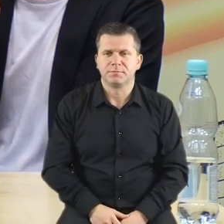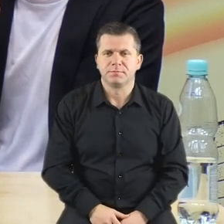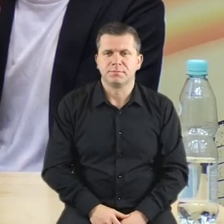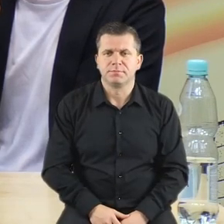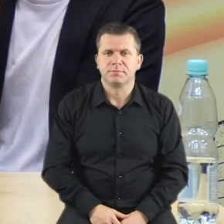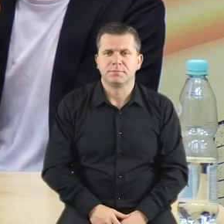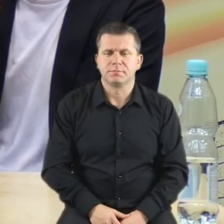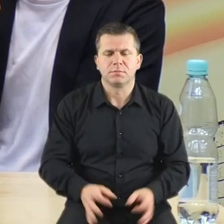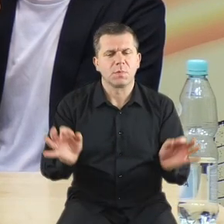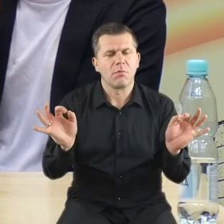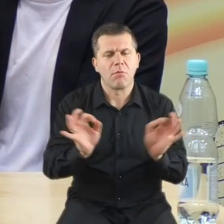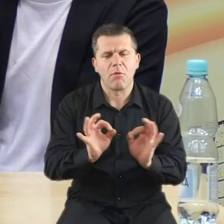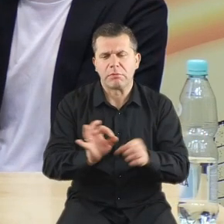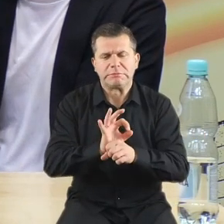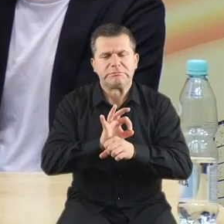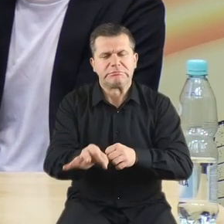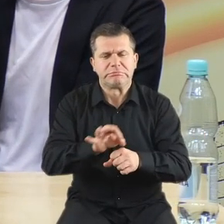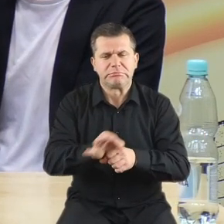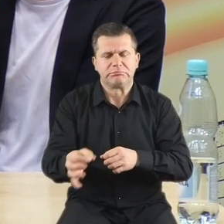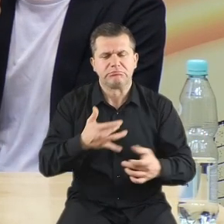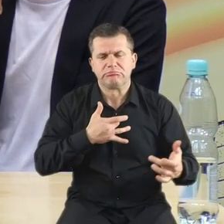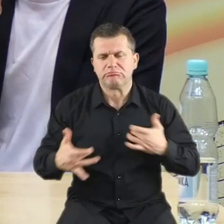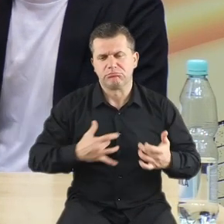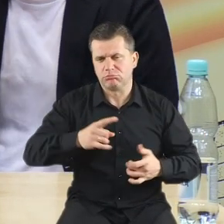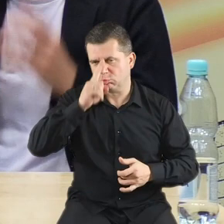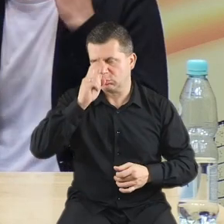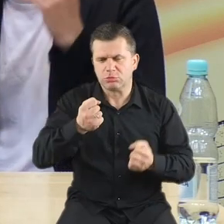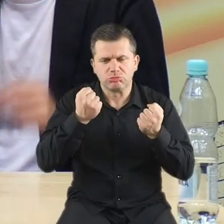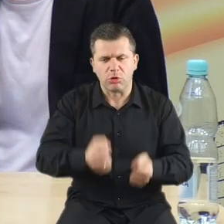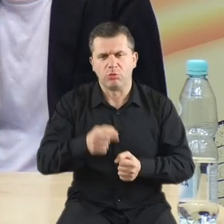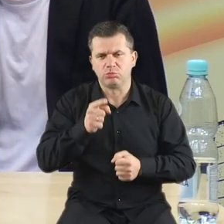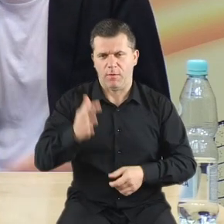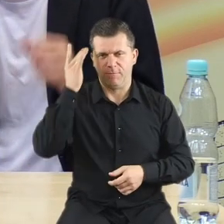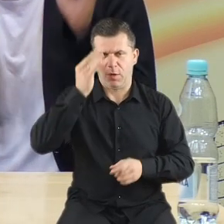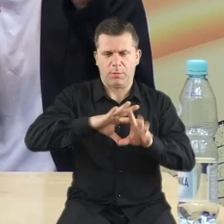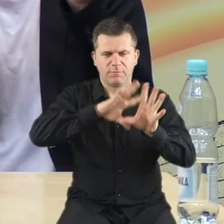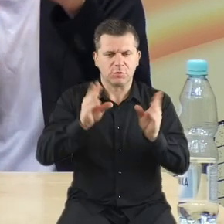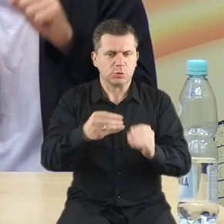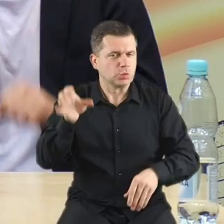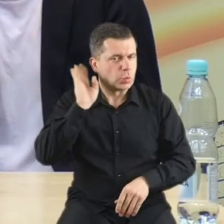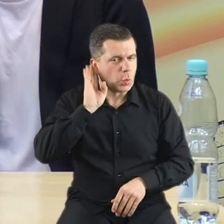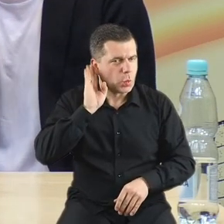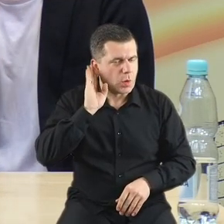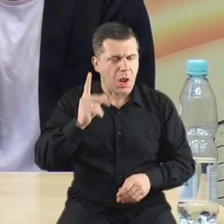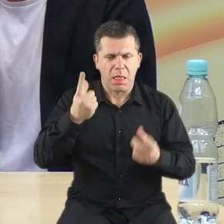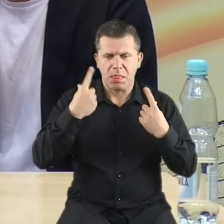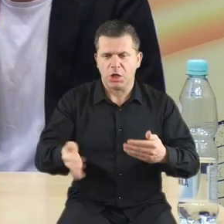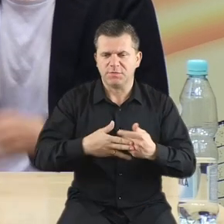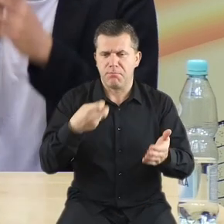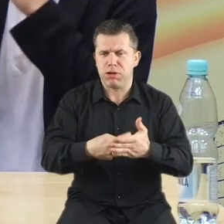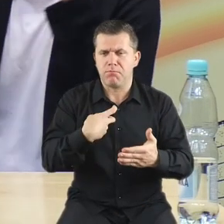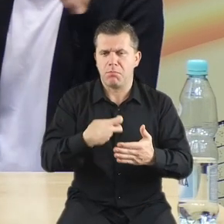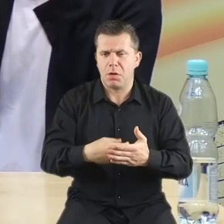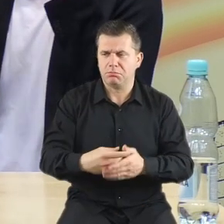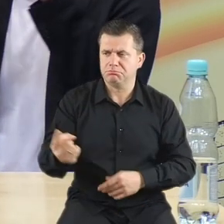Takiego koszmarów, sadyzmu, które trudno sobie wyobrazić właściwie. Więc słuchałem tego wszystkiego i nagle pukanie do drzwi.